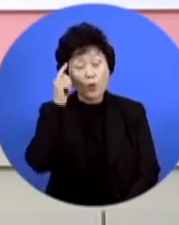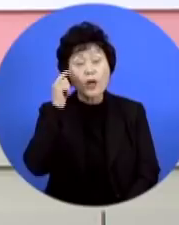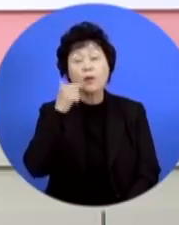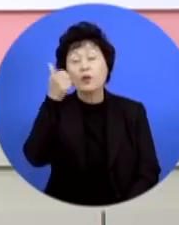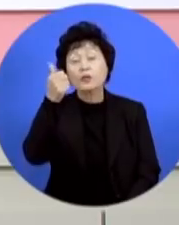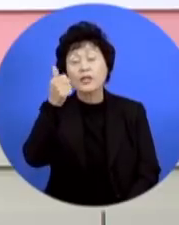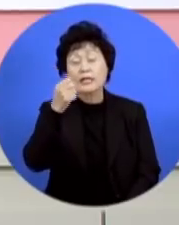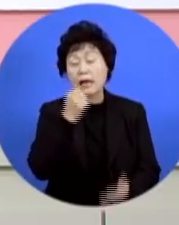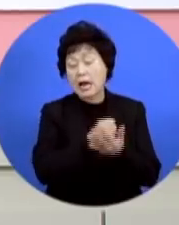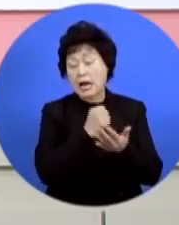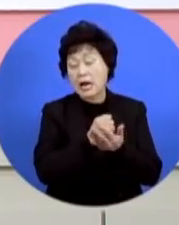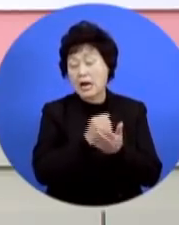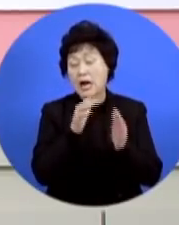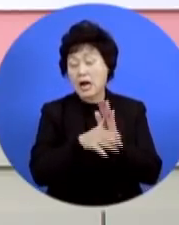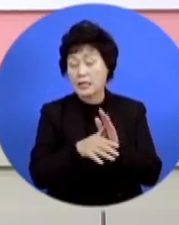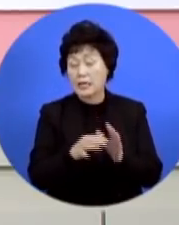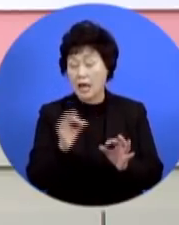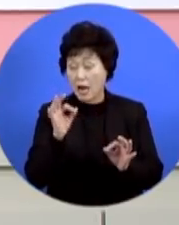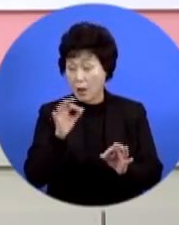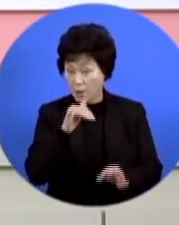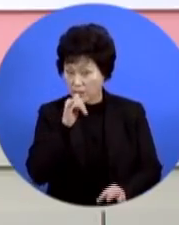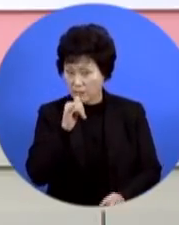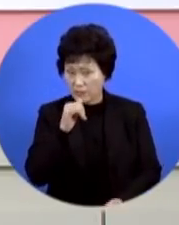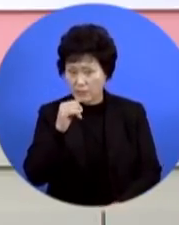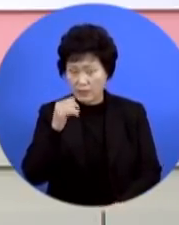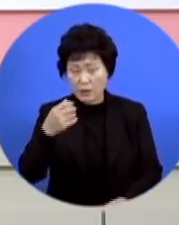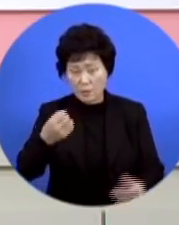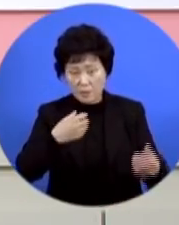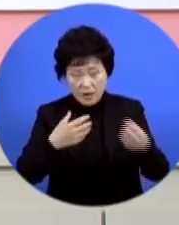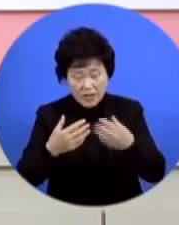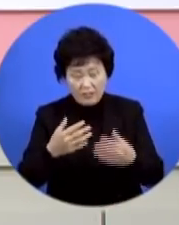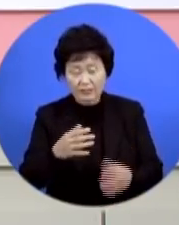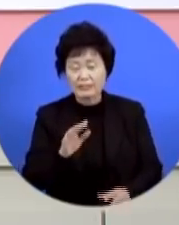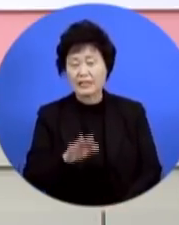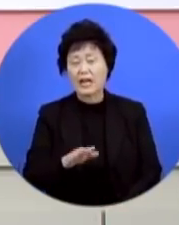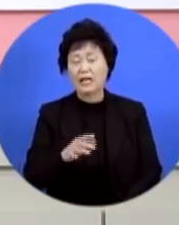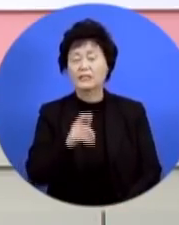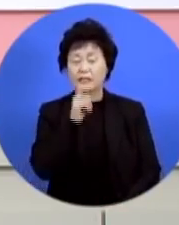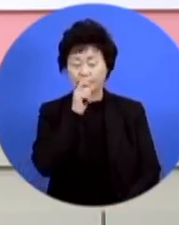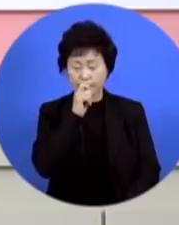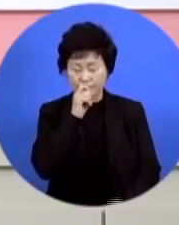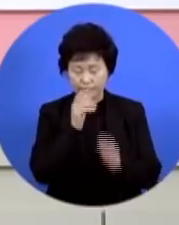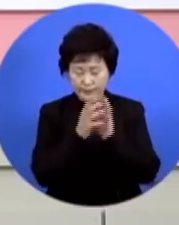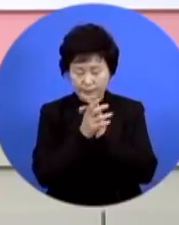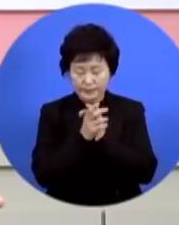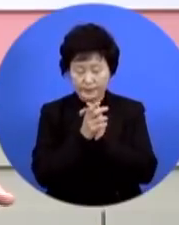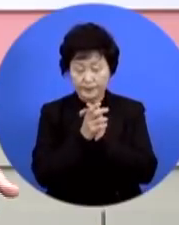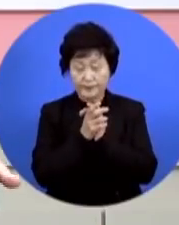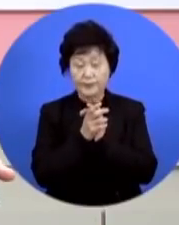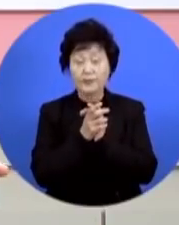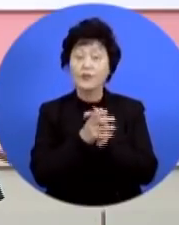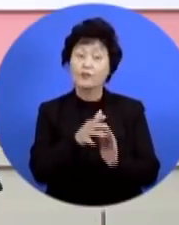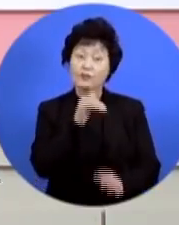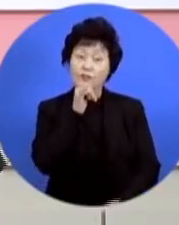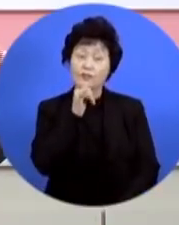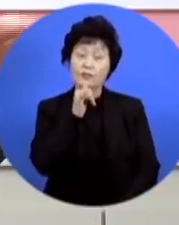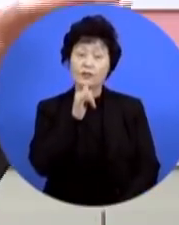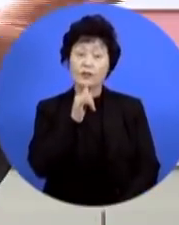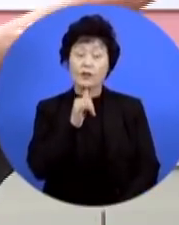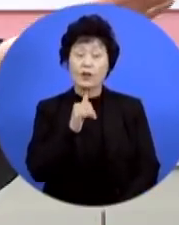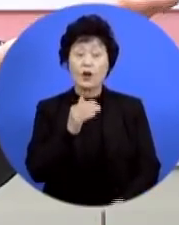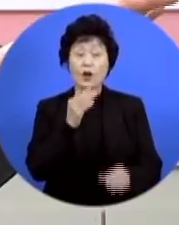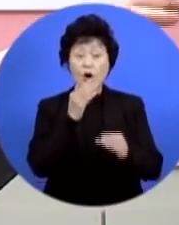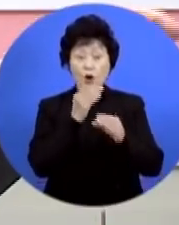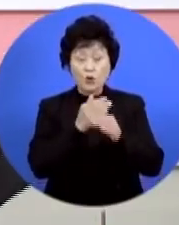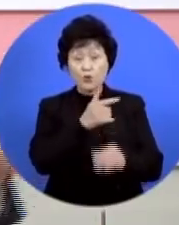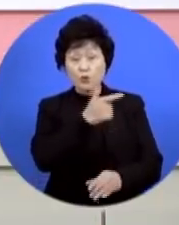침묵하면서 계속해서 기도하면서 정석대로 왜냐하면은 그 몇 년 터울로 한국 교회 좀 중대형 사이즈 교회가